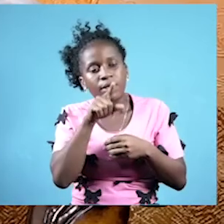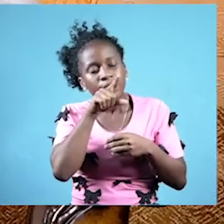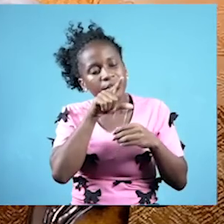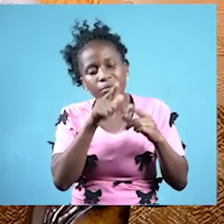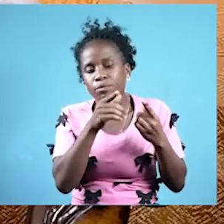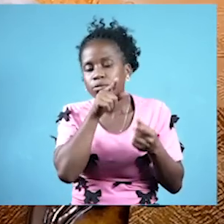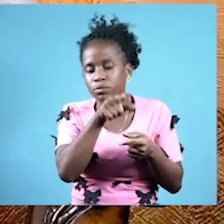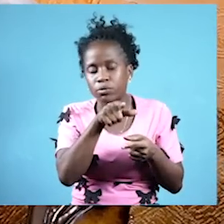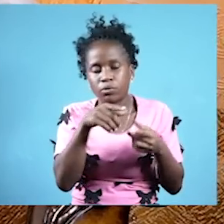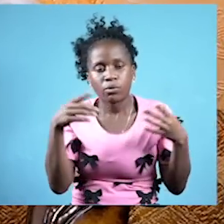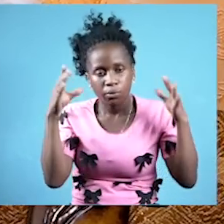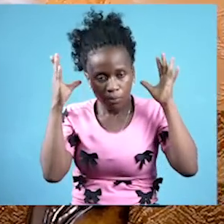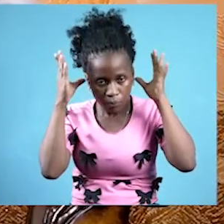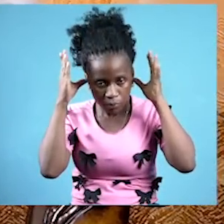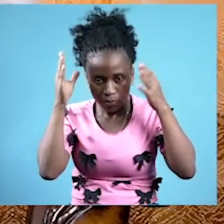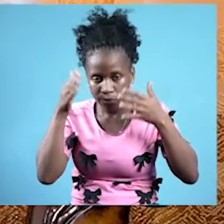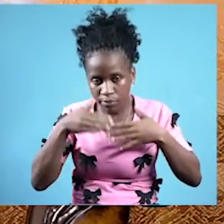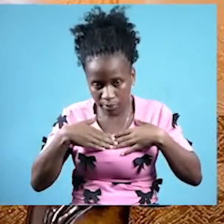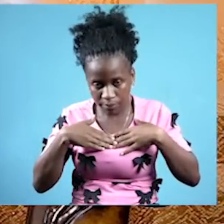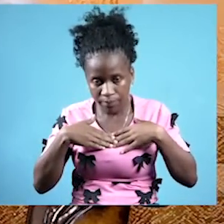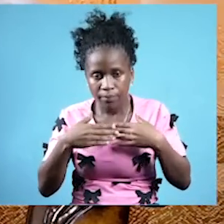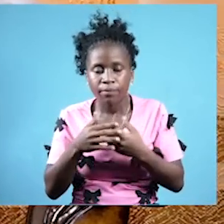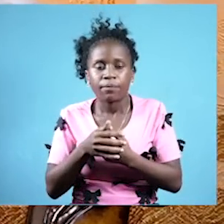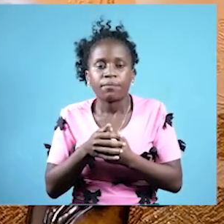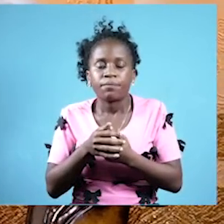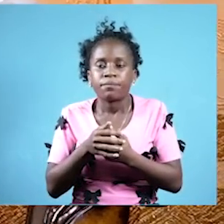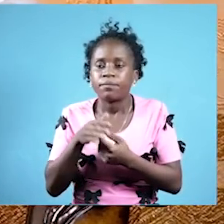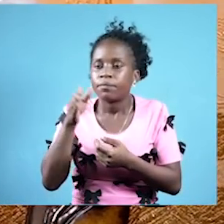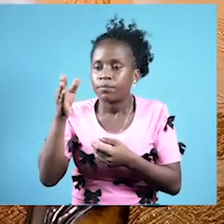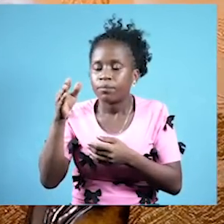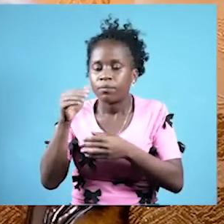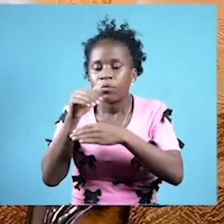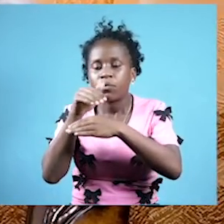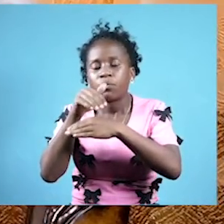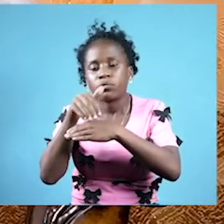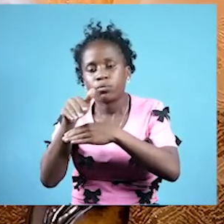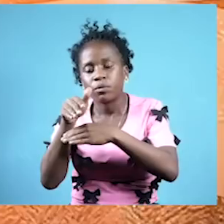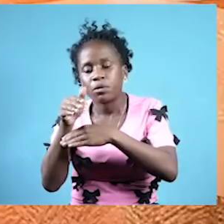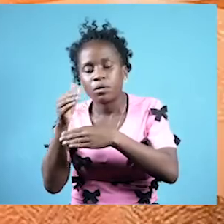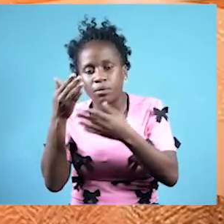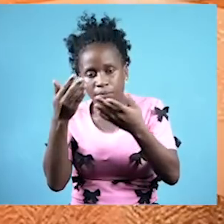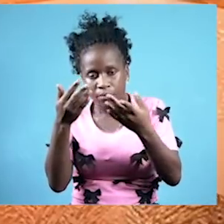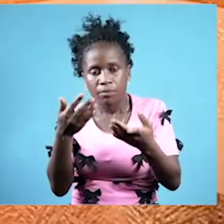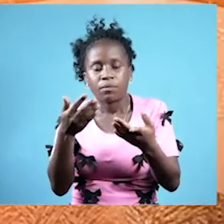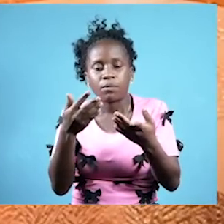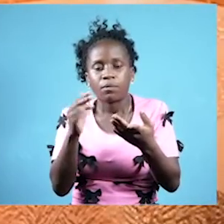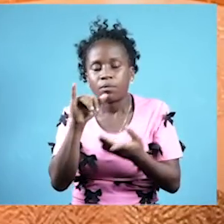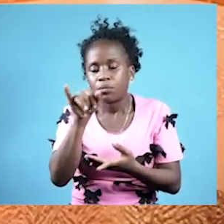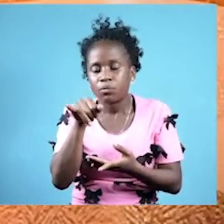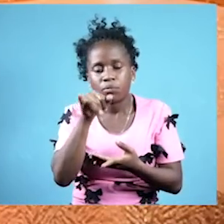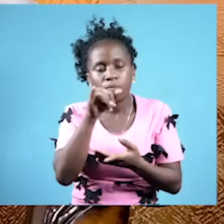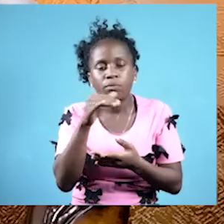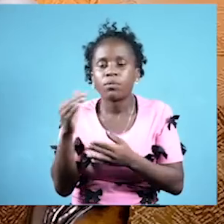lakini Bwana Mtume hakuletwa hapa ulimwenguni na Qur'ani haikuletwa hapa ulimwenguni kwa ajili ya Waislamu tu. Sawa